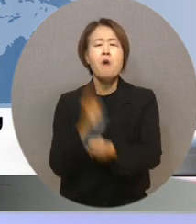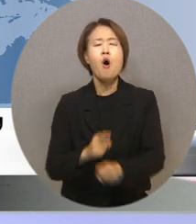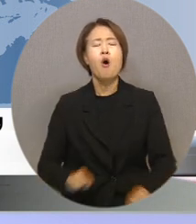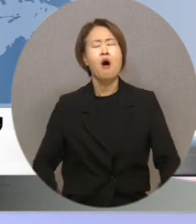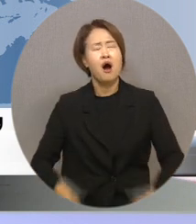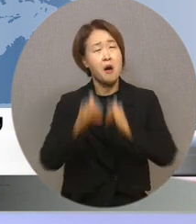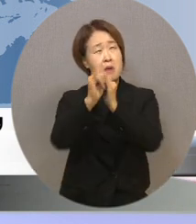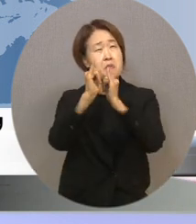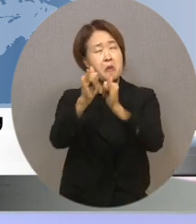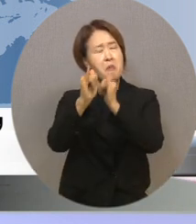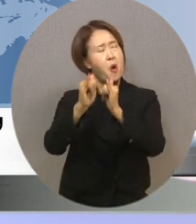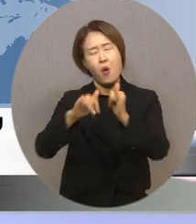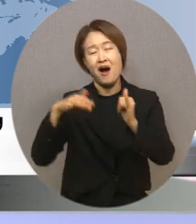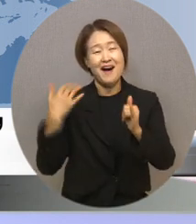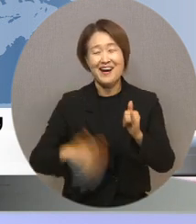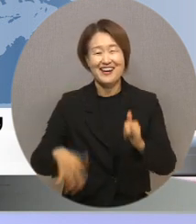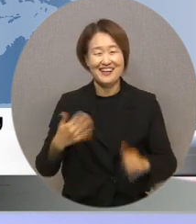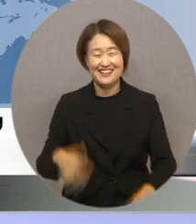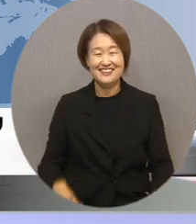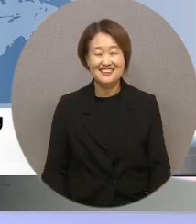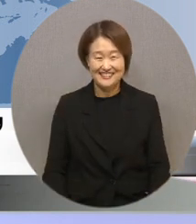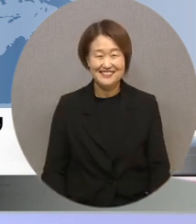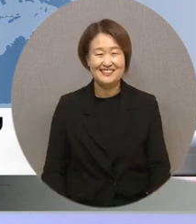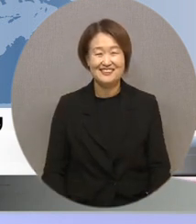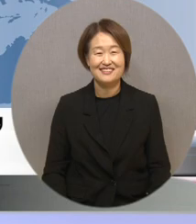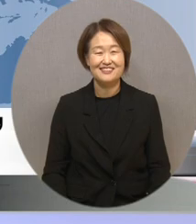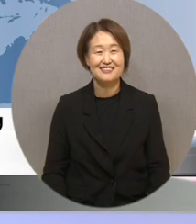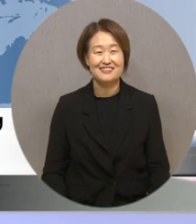쾌거를 이뤘는데요. 황영재 기자가 전합니다.